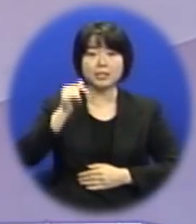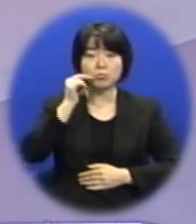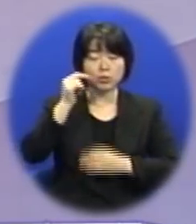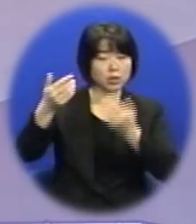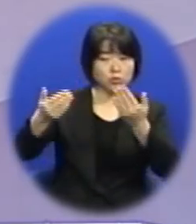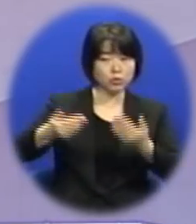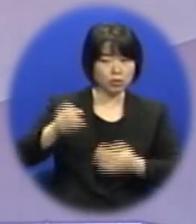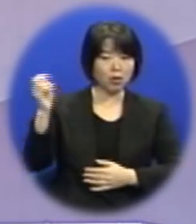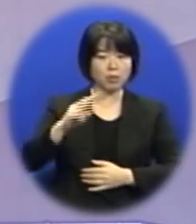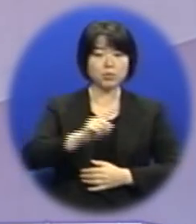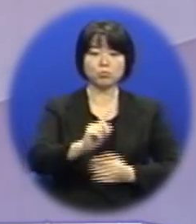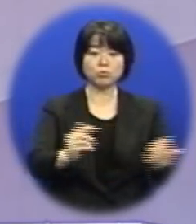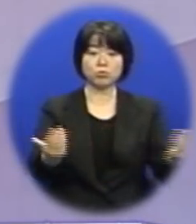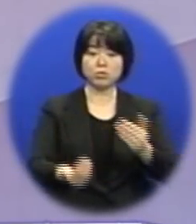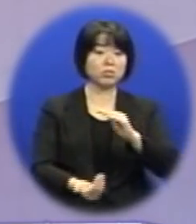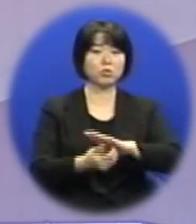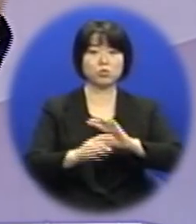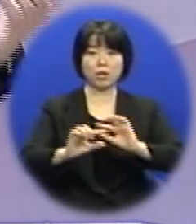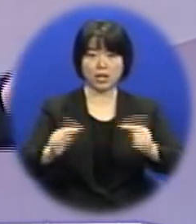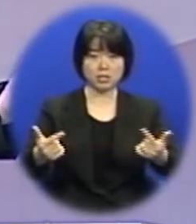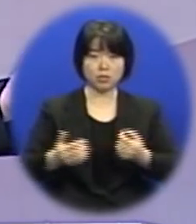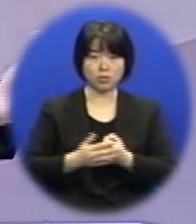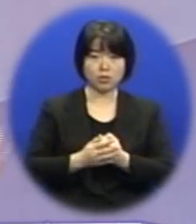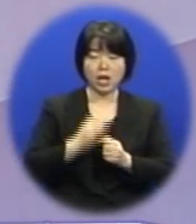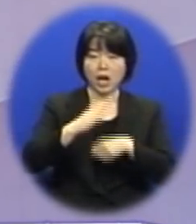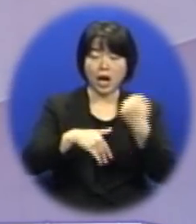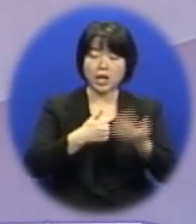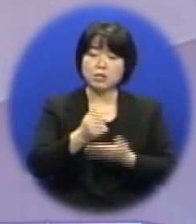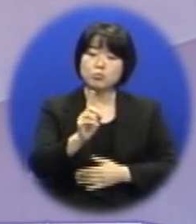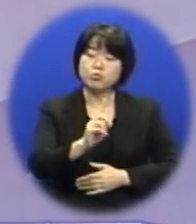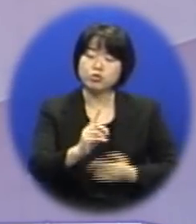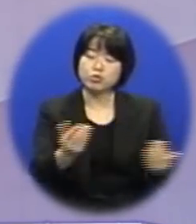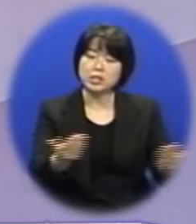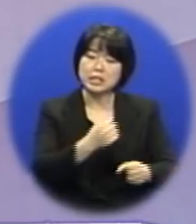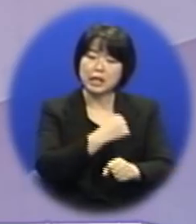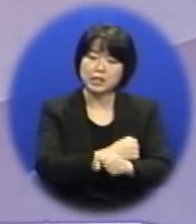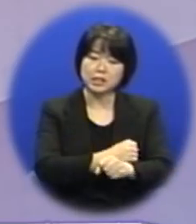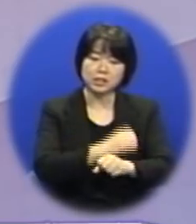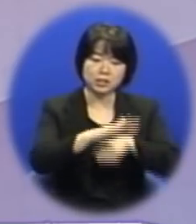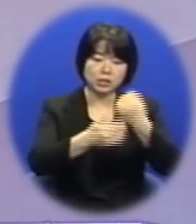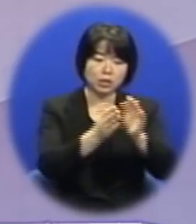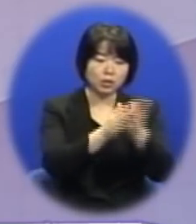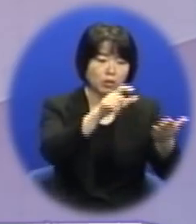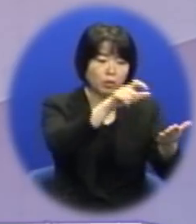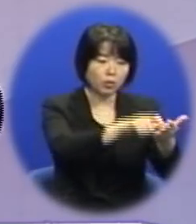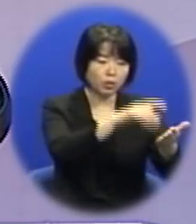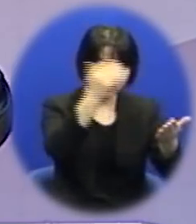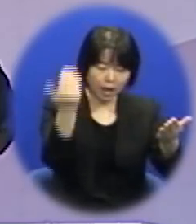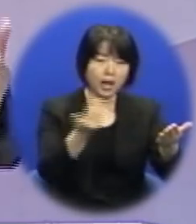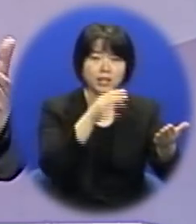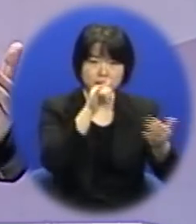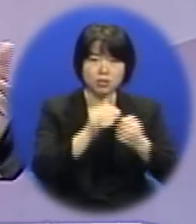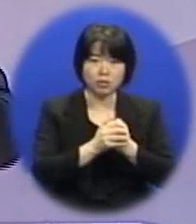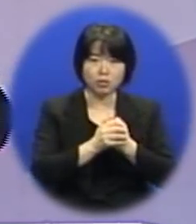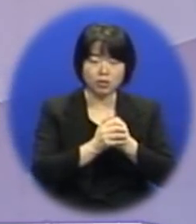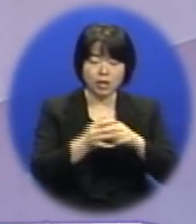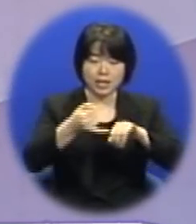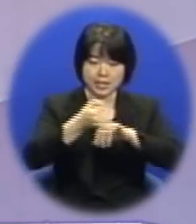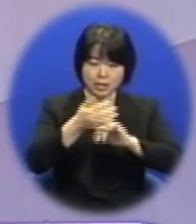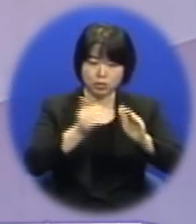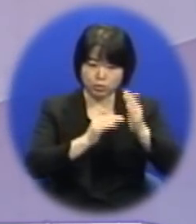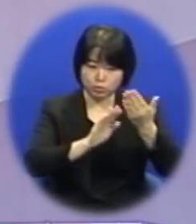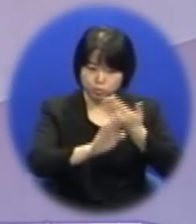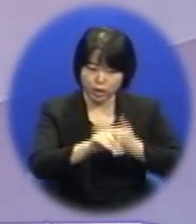일을 하시는 분이 아닙니다. 하나님이 어떤 일을 하실지는 성경에 다 나와 있습니다. 그리고 약속을 주신 후에